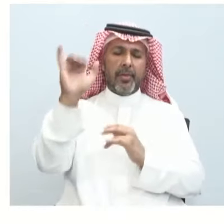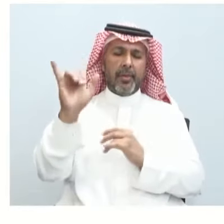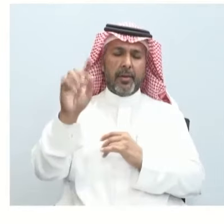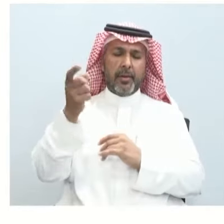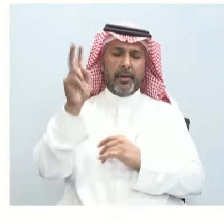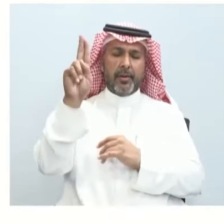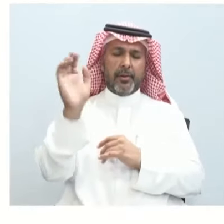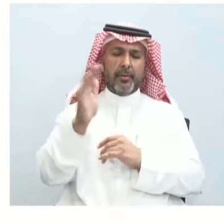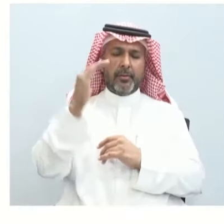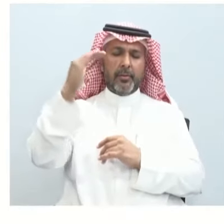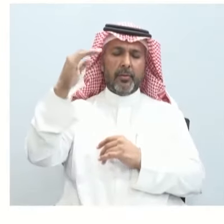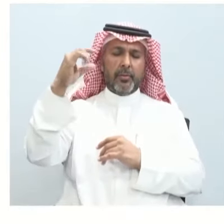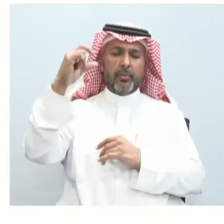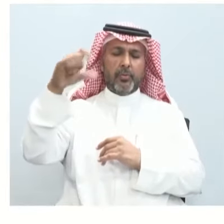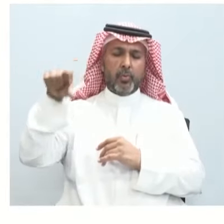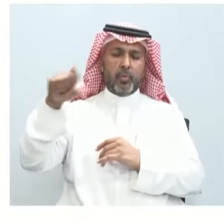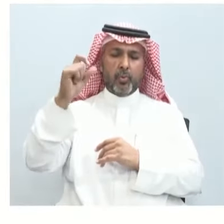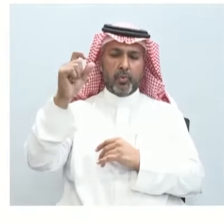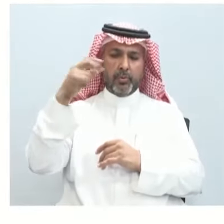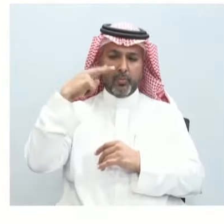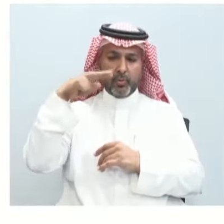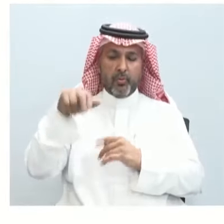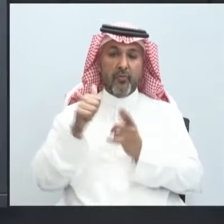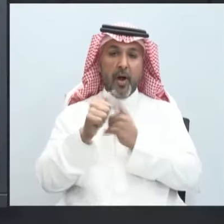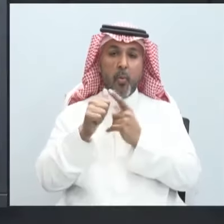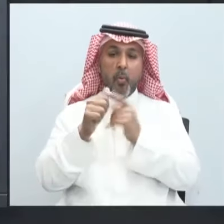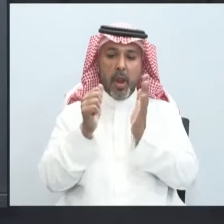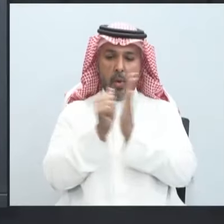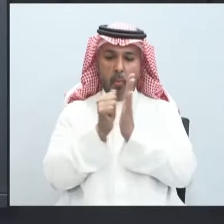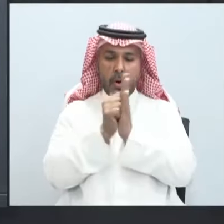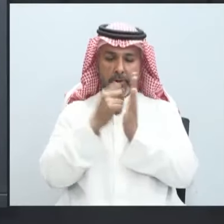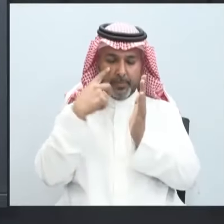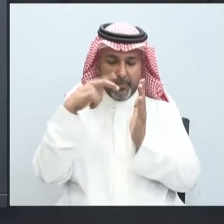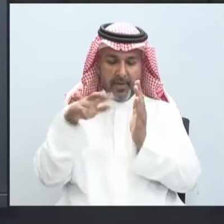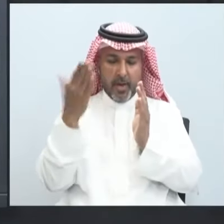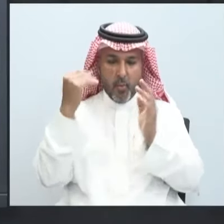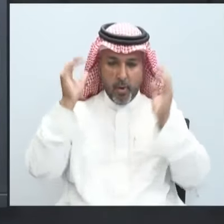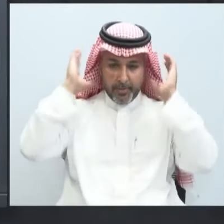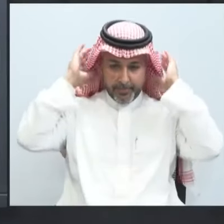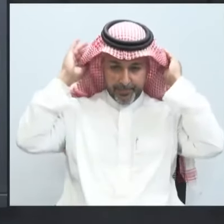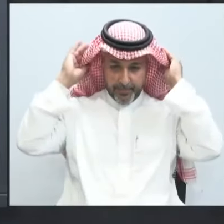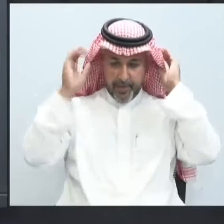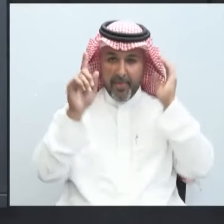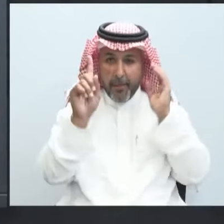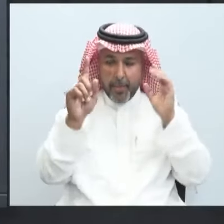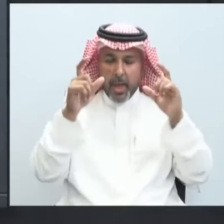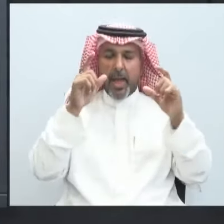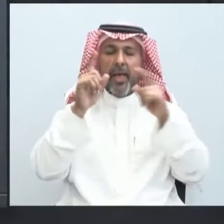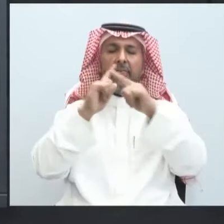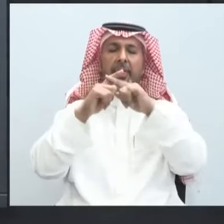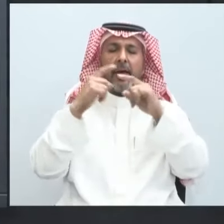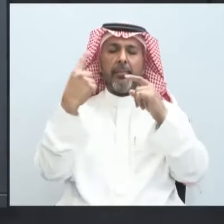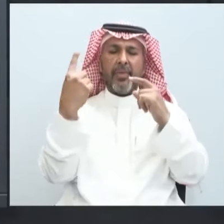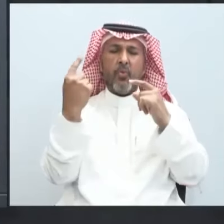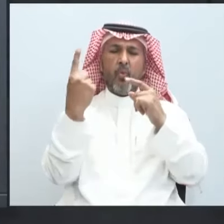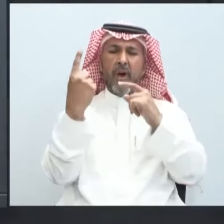ياتي ناتج الضرب وحيده حد بكثيره حدود قلنا باننا سنقوم بتوزيع ما هو خارج القوس على الحدود داخل القوس